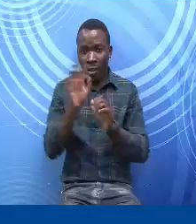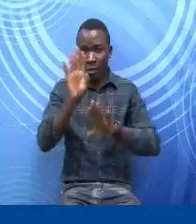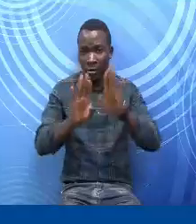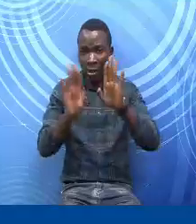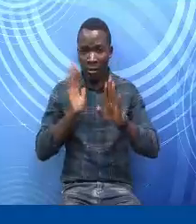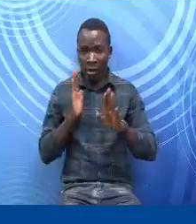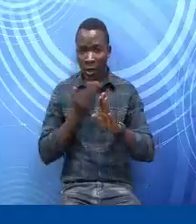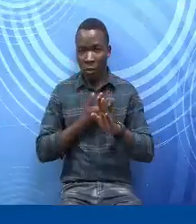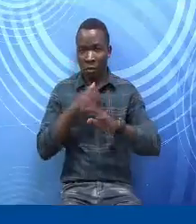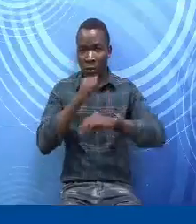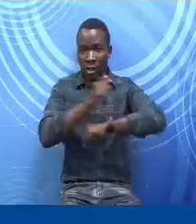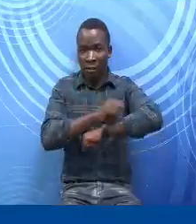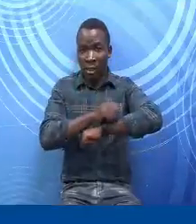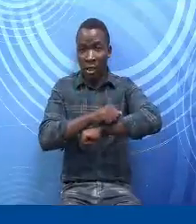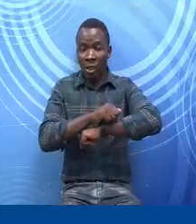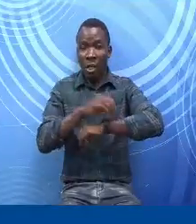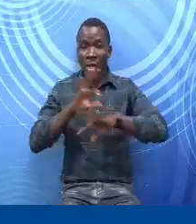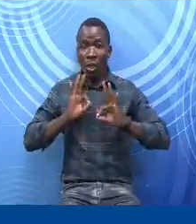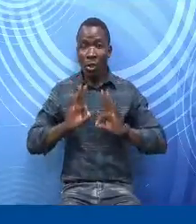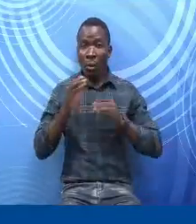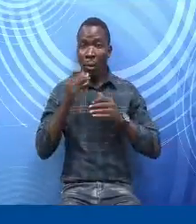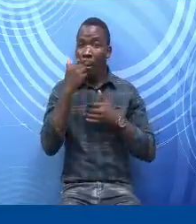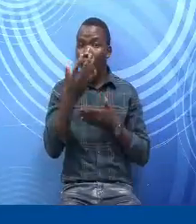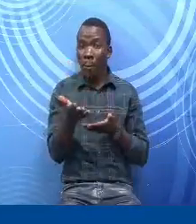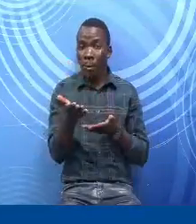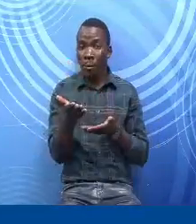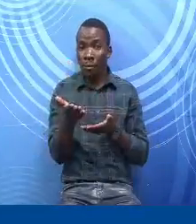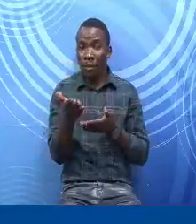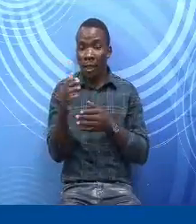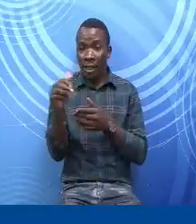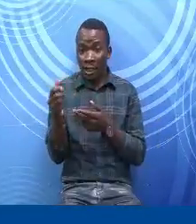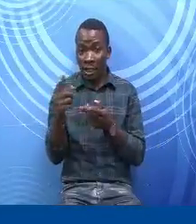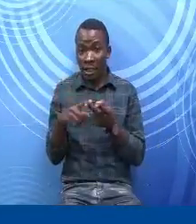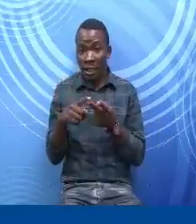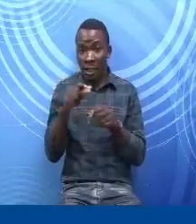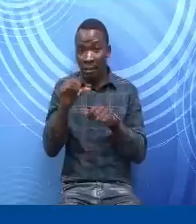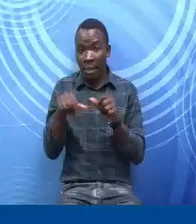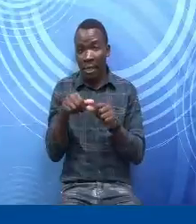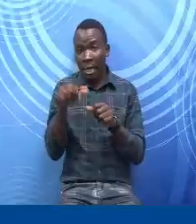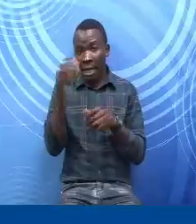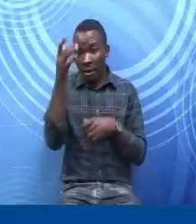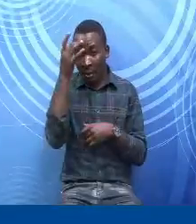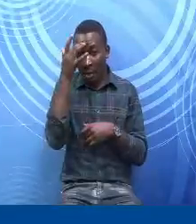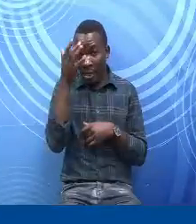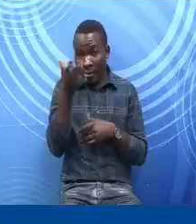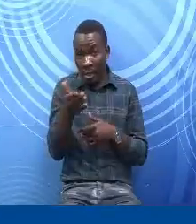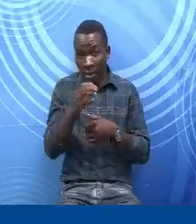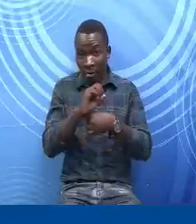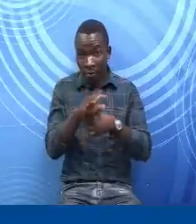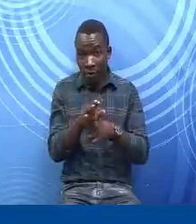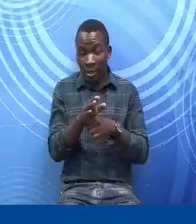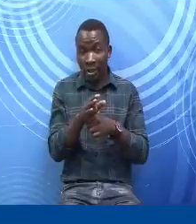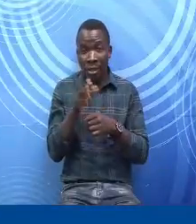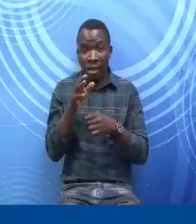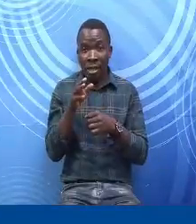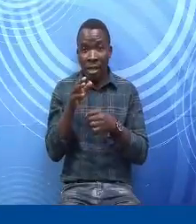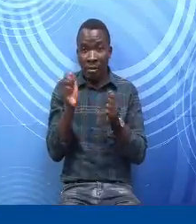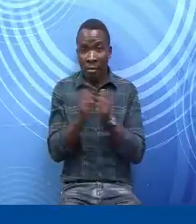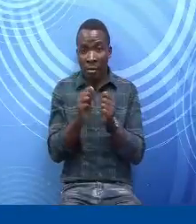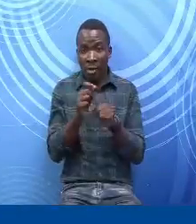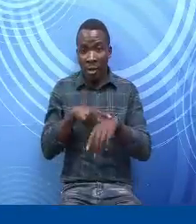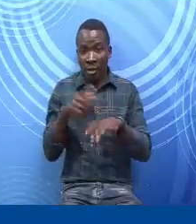bituma tutagira isuku uko bigomba kuba biri. Ikindi bijyanye no ku burwayi buhari butwugarije muri iki gihe,